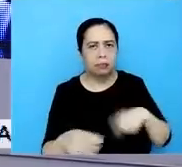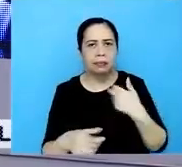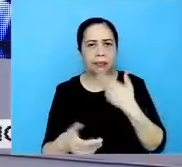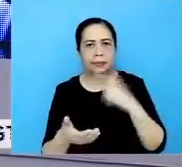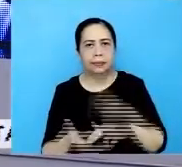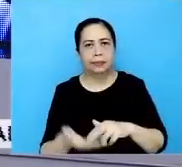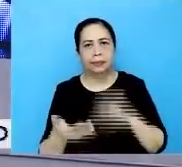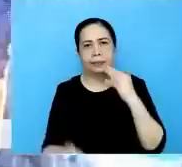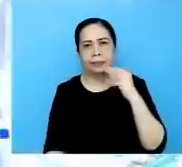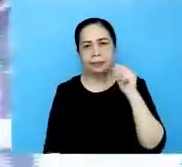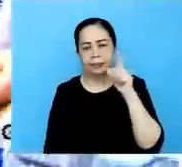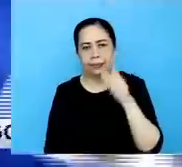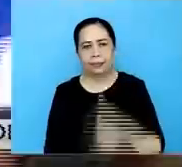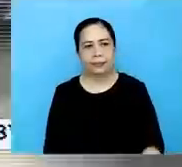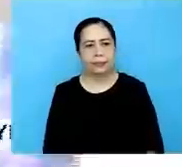Los Baños.